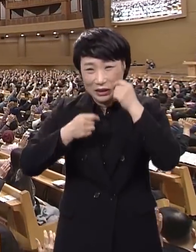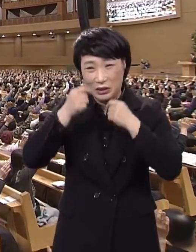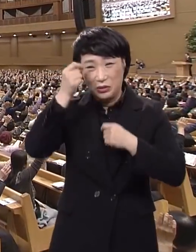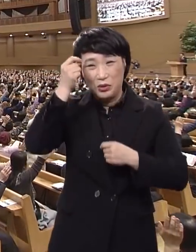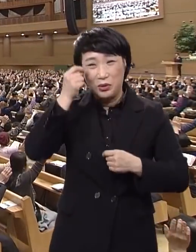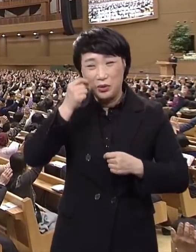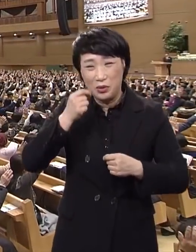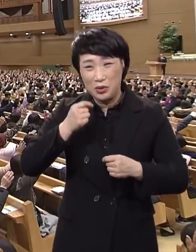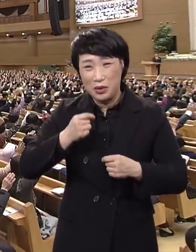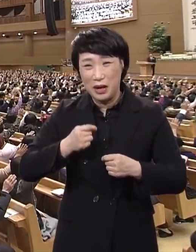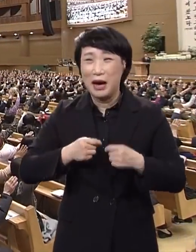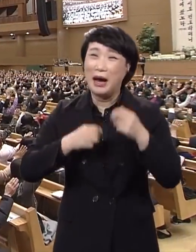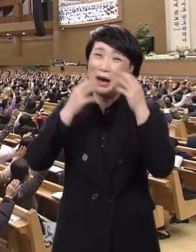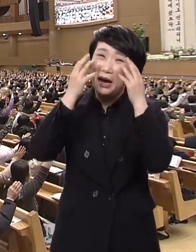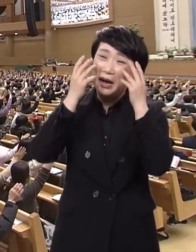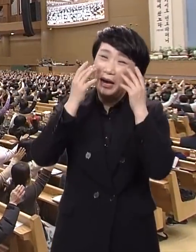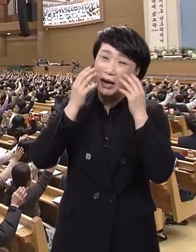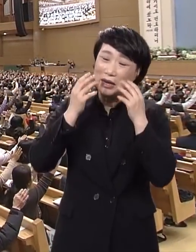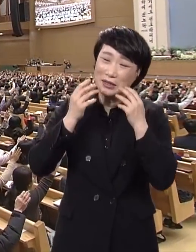물기도